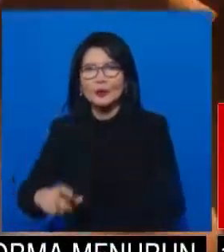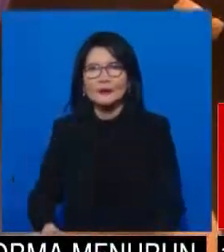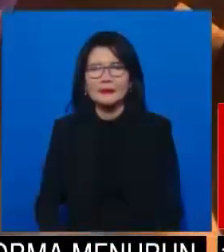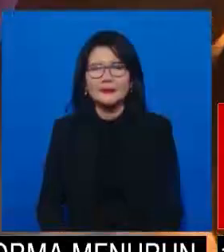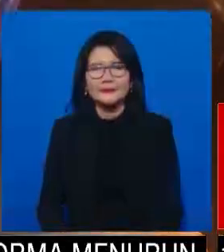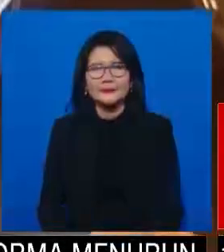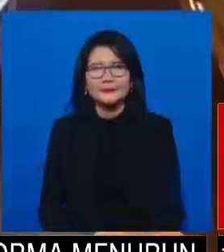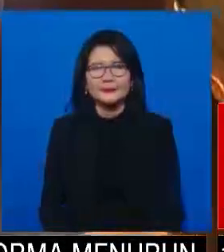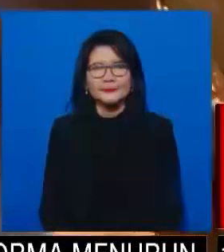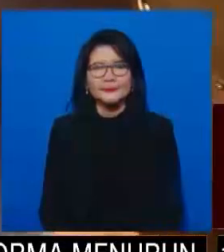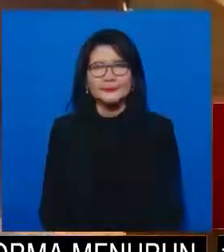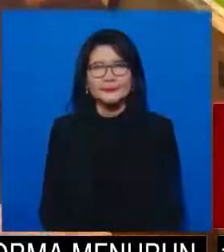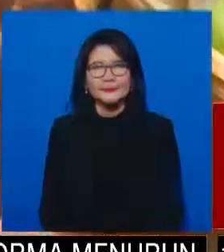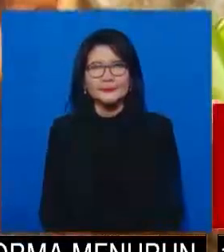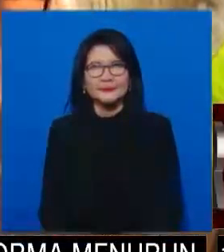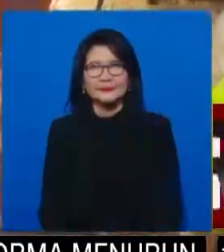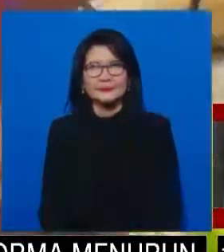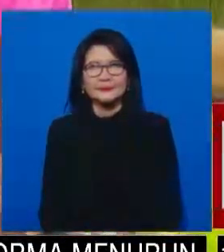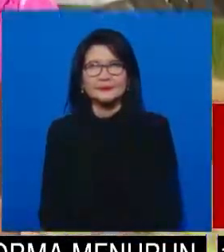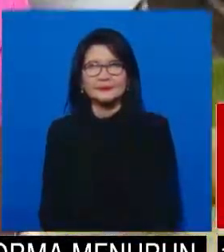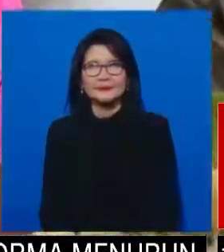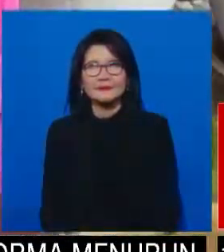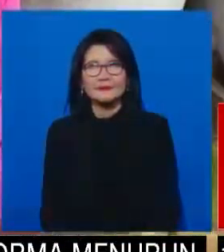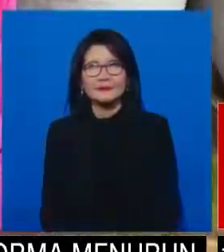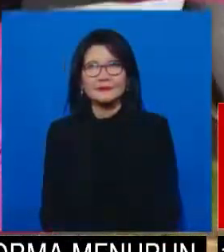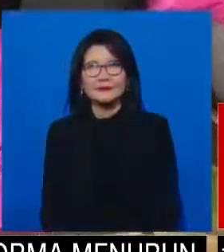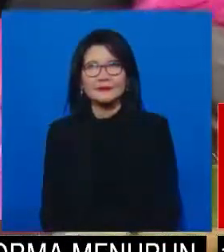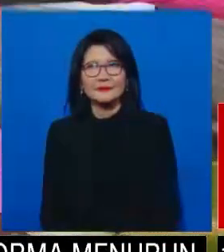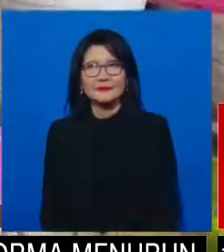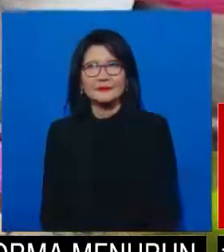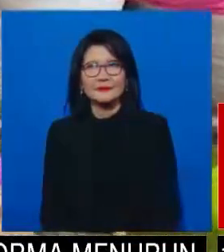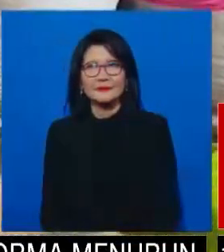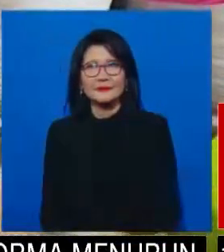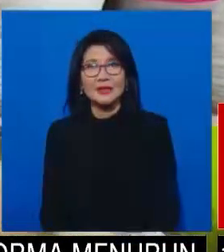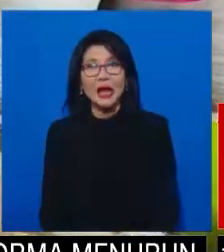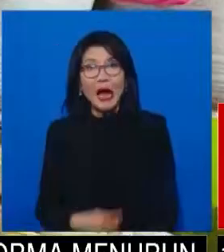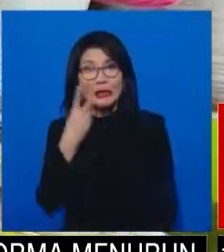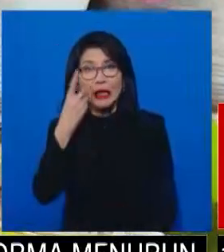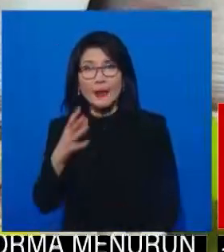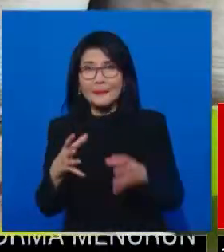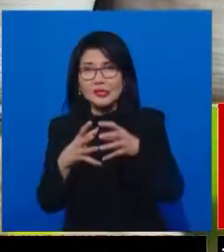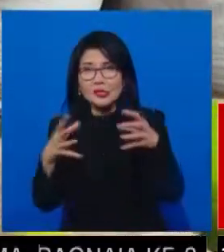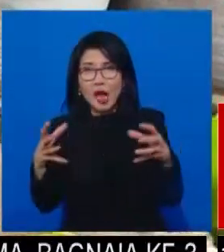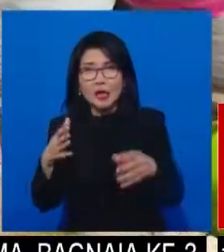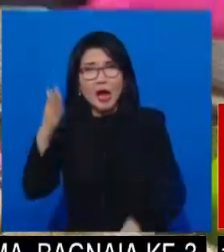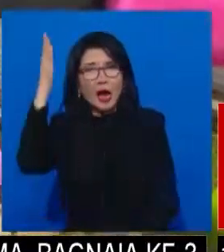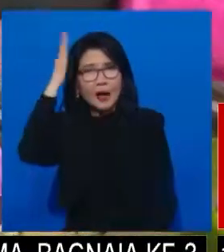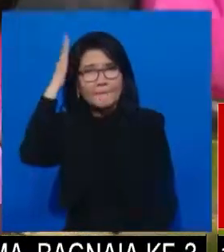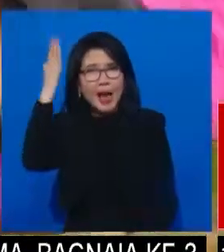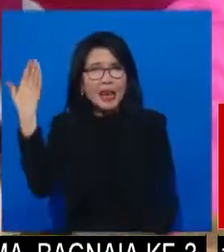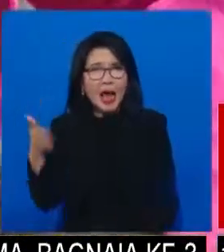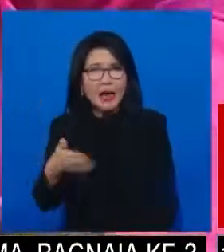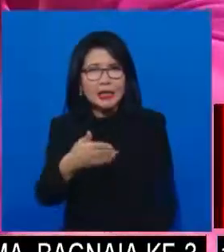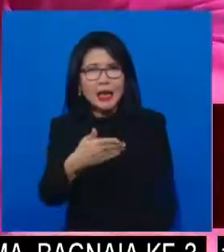Oke, bismillahirrahmanirrahim. Mari kita coba ya. Wow, lihat gedenya seperti ini. Kita sih pengen